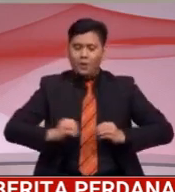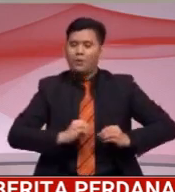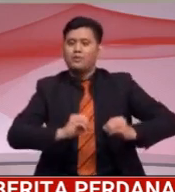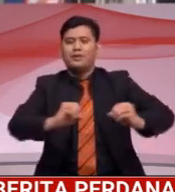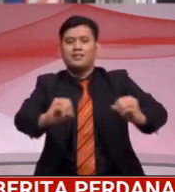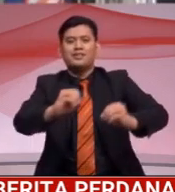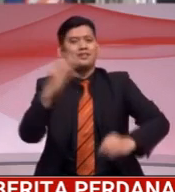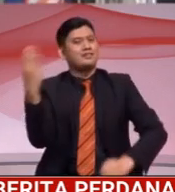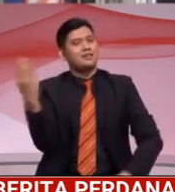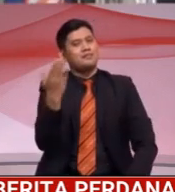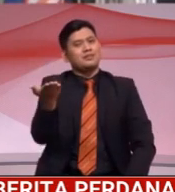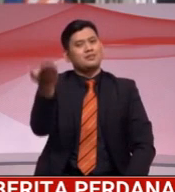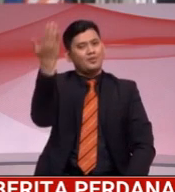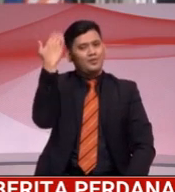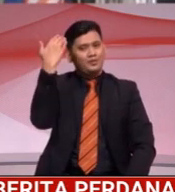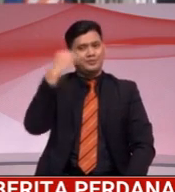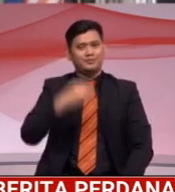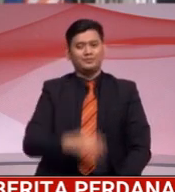biasa.